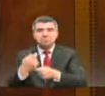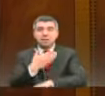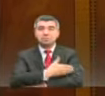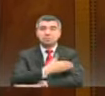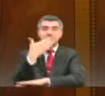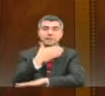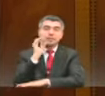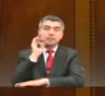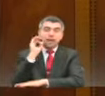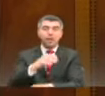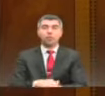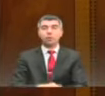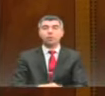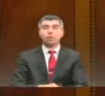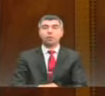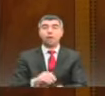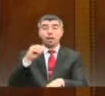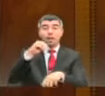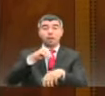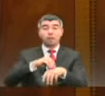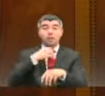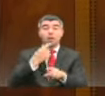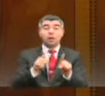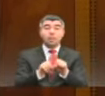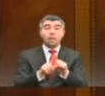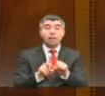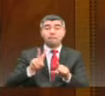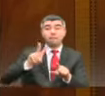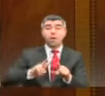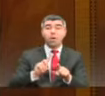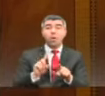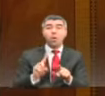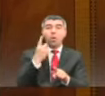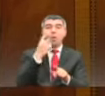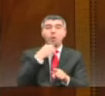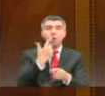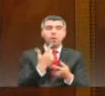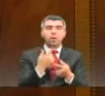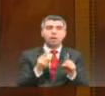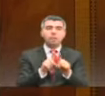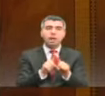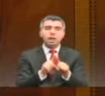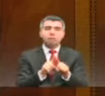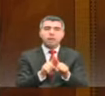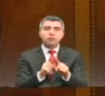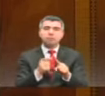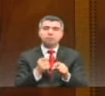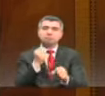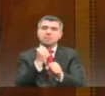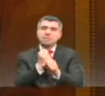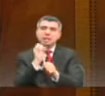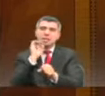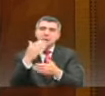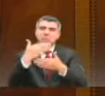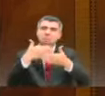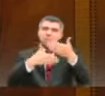والترويج، مواصلة تفعيل نظام الأفضلية الوطنية في الصفقات العمومية، مواصلة تفعيل